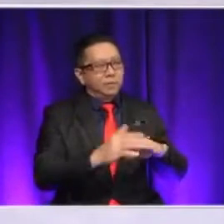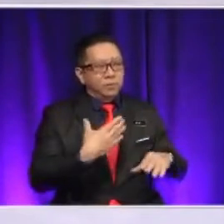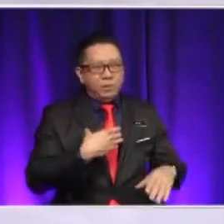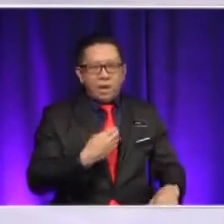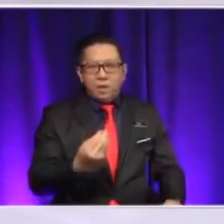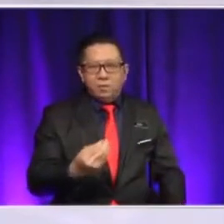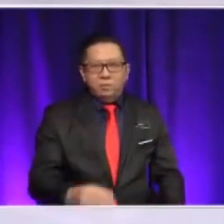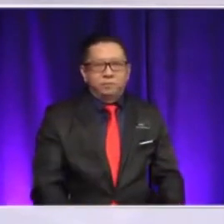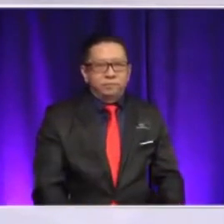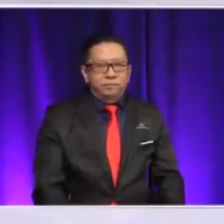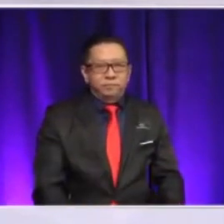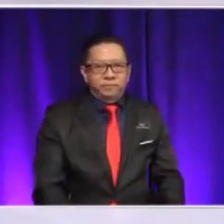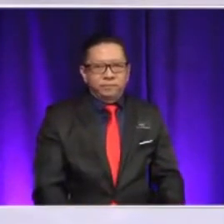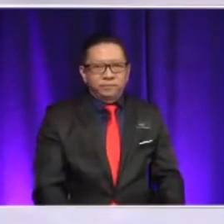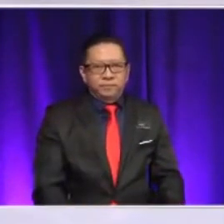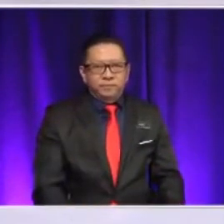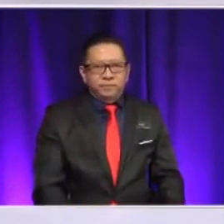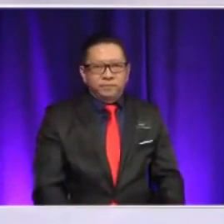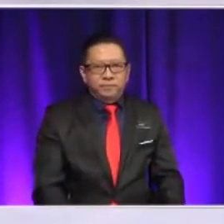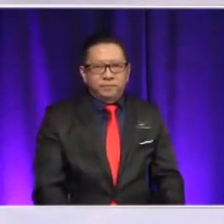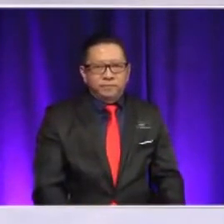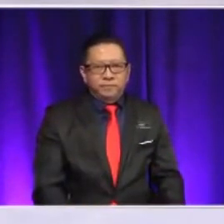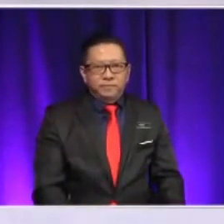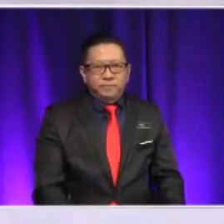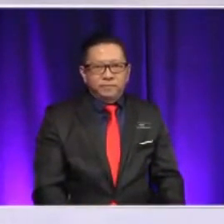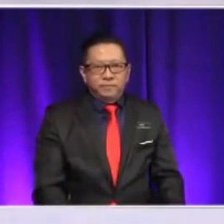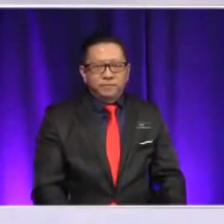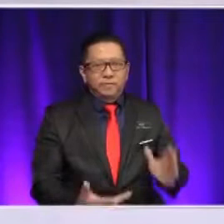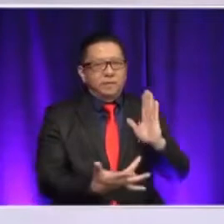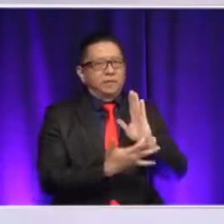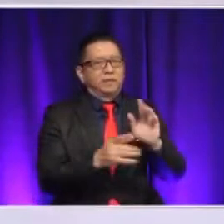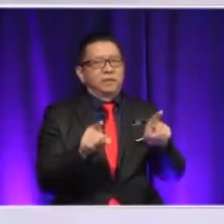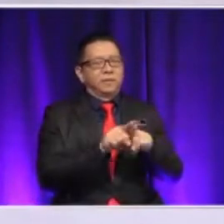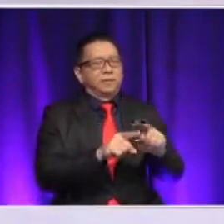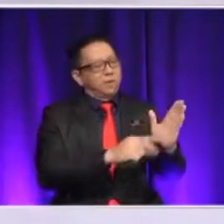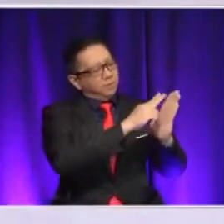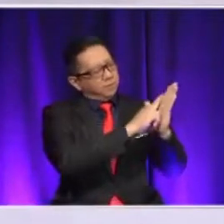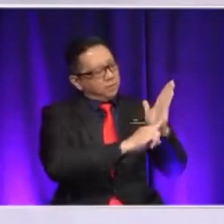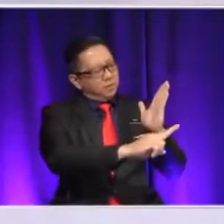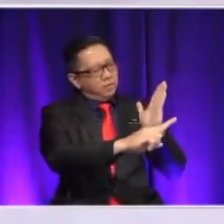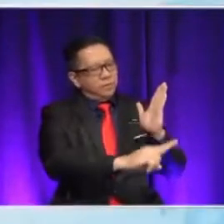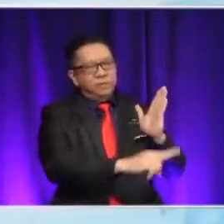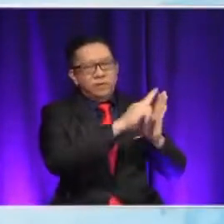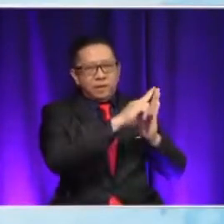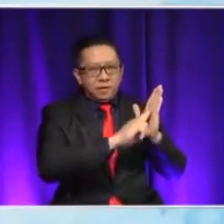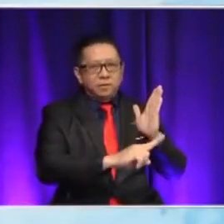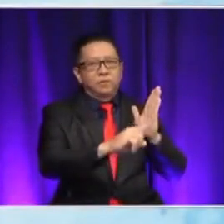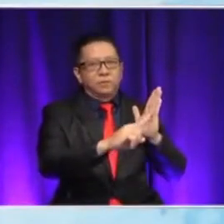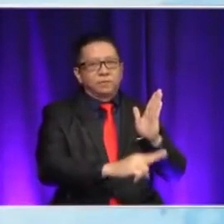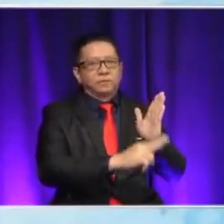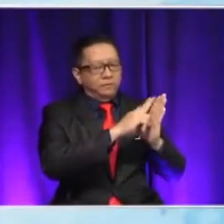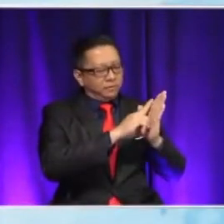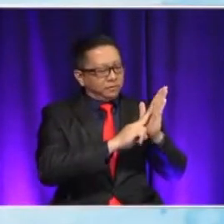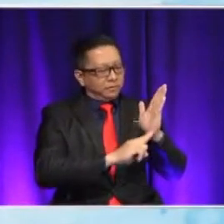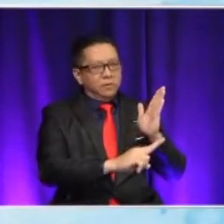disukai Nah jadi uyeah sini kamu atas Terus tes tes tuh